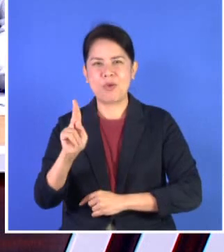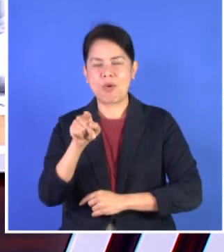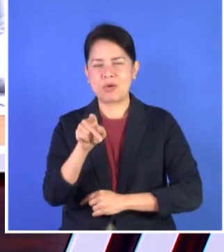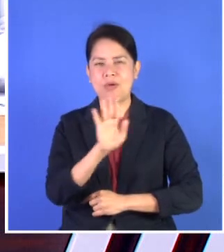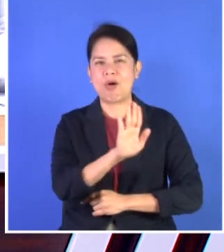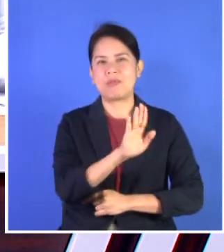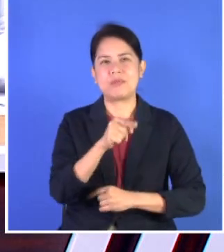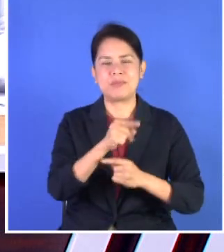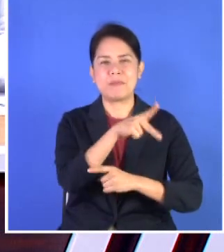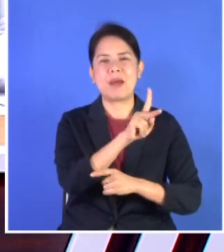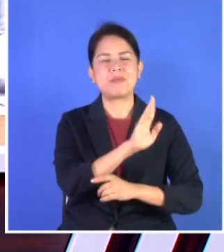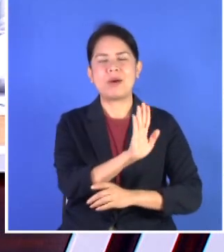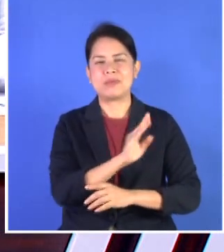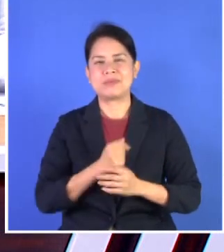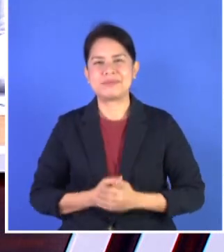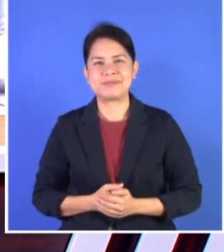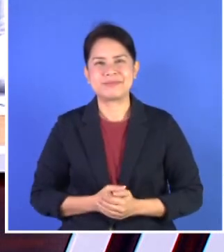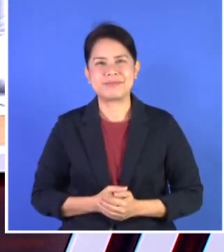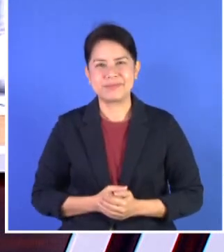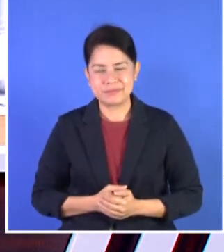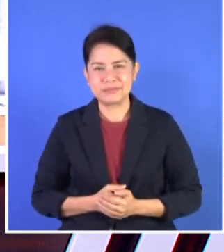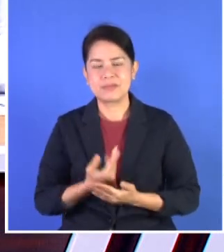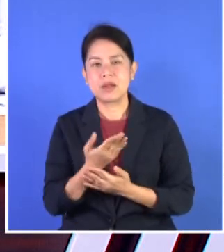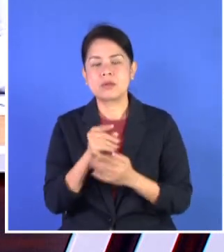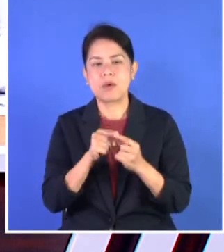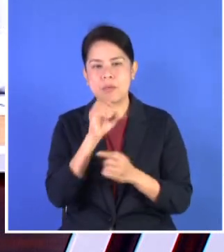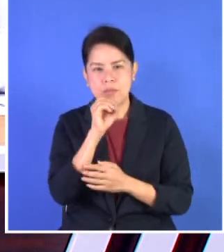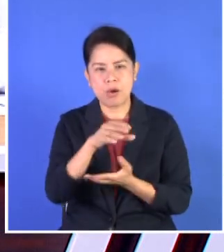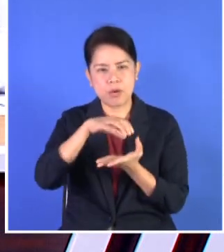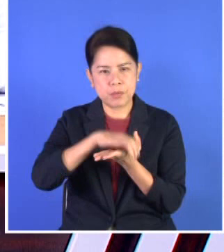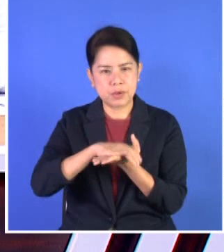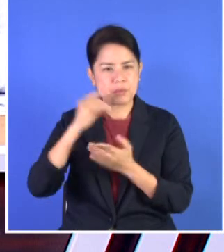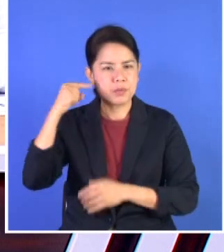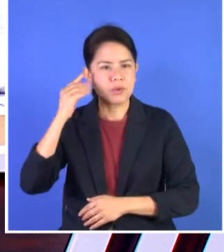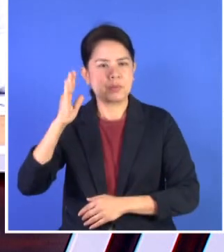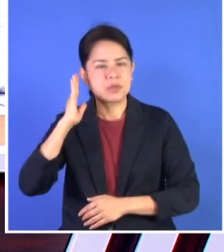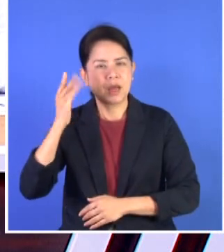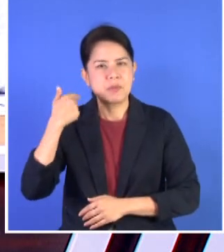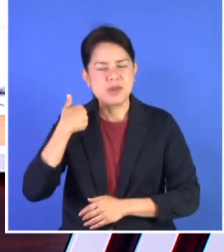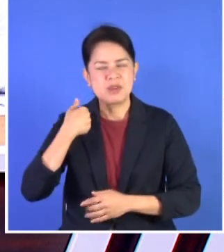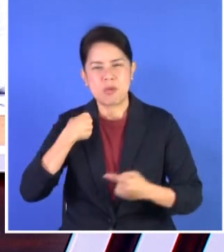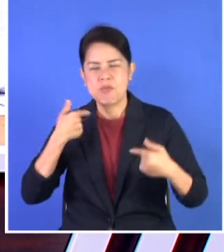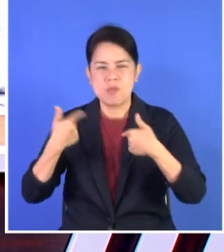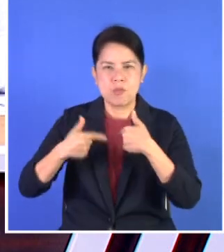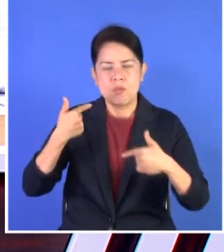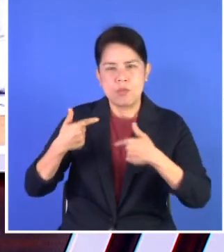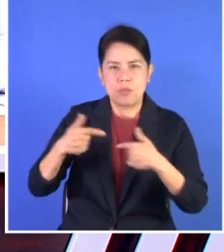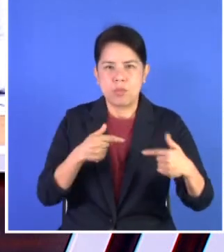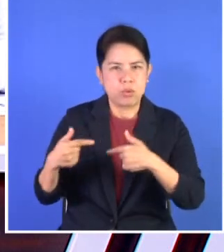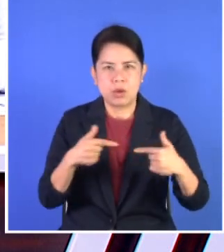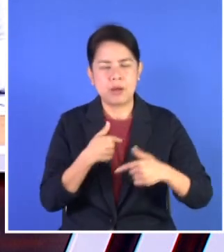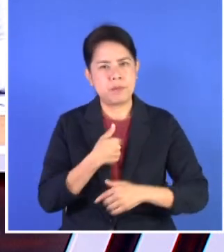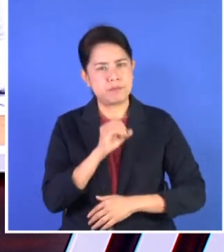เอาไปที่บ่อทองจังหวัดชลบุรีกันต่อนะคะเขาบอกว่า 2สาีภรรยาเถียงกันเถียงกันคอเป็นเอ็นเลยใครลืมปิด